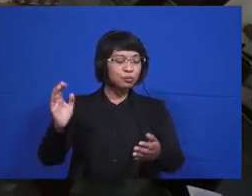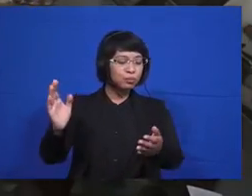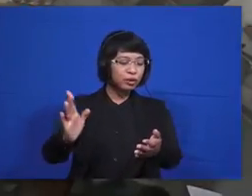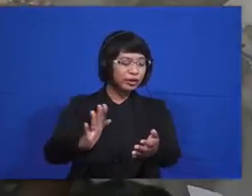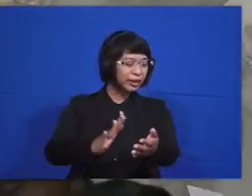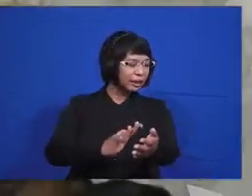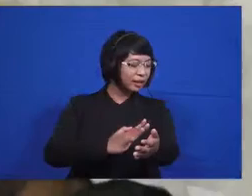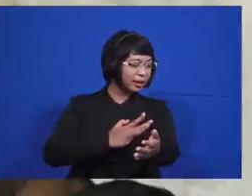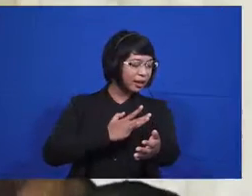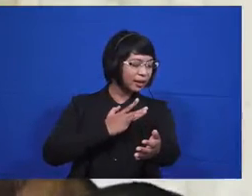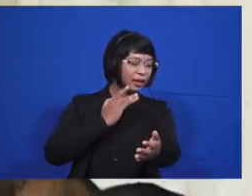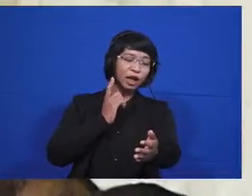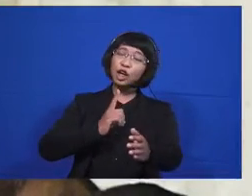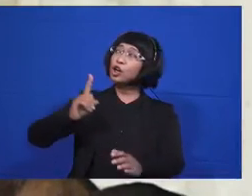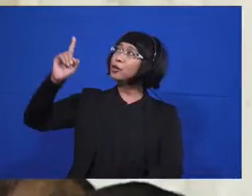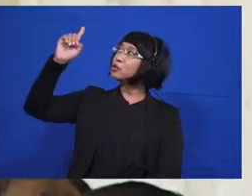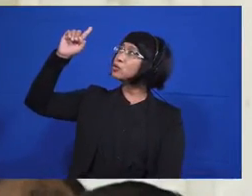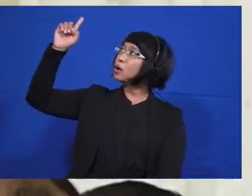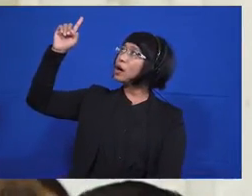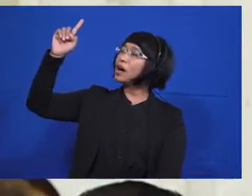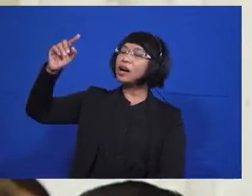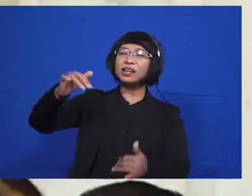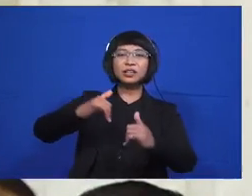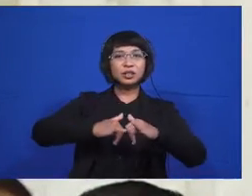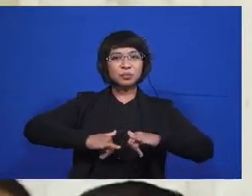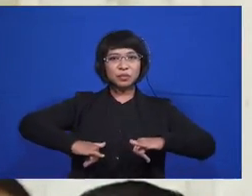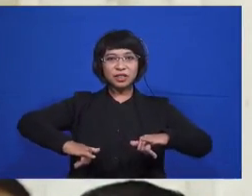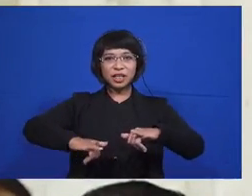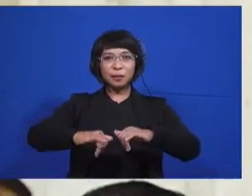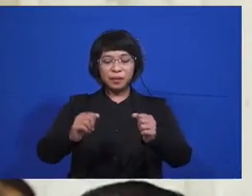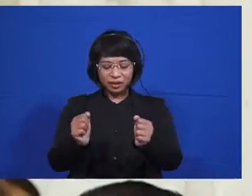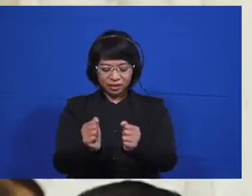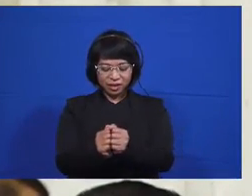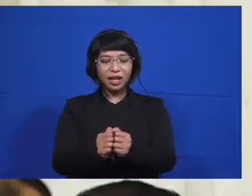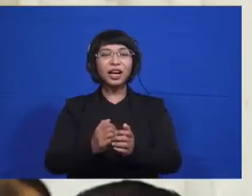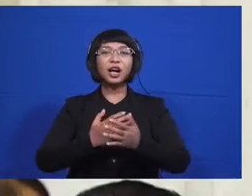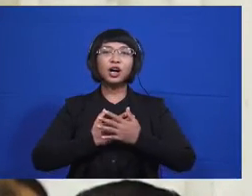Muliakanlah Tuhan bersama dengan daku.